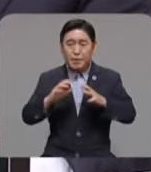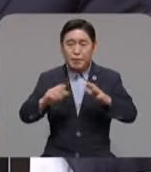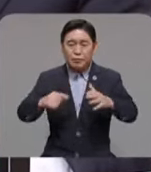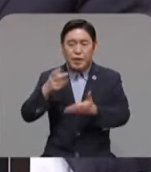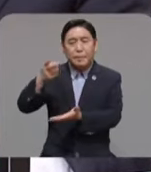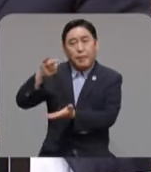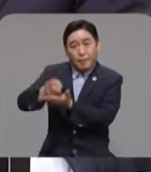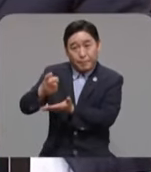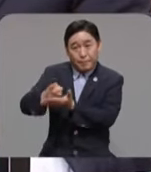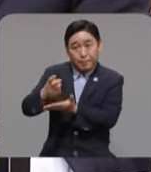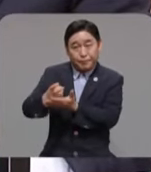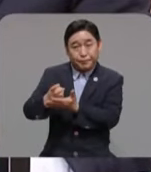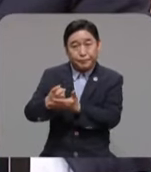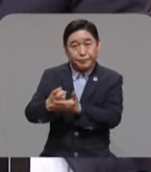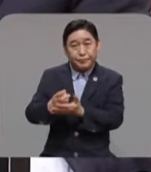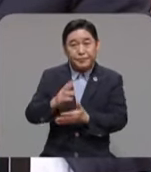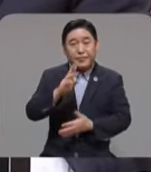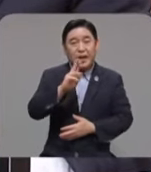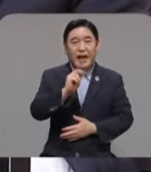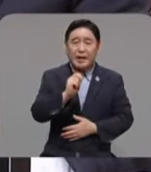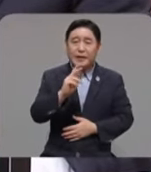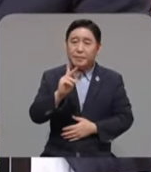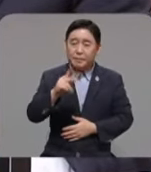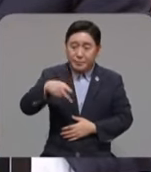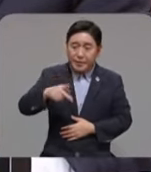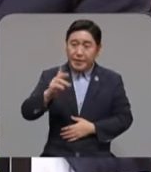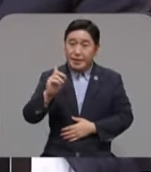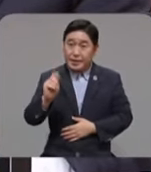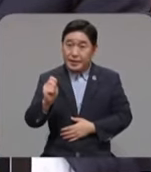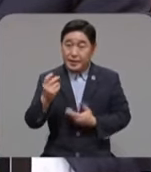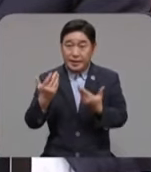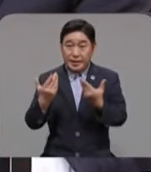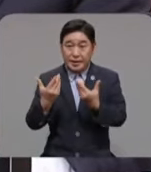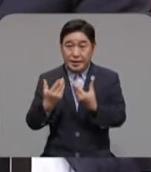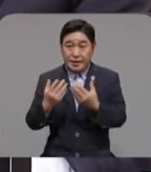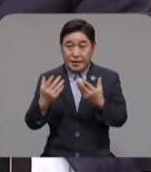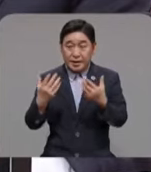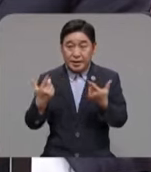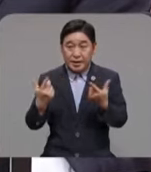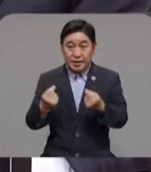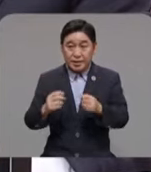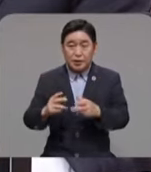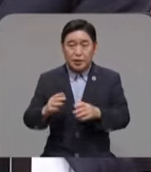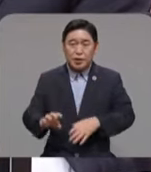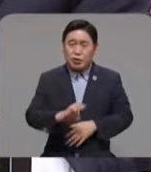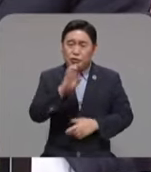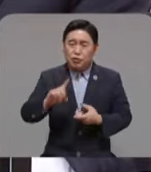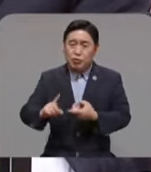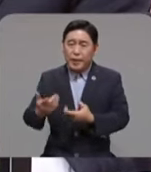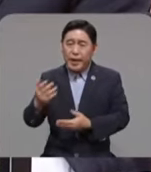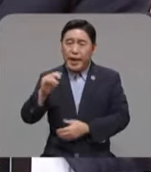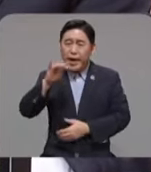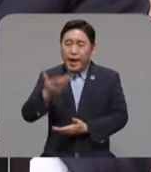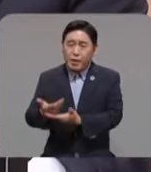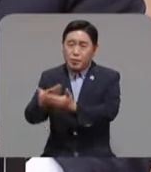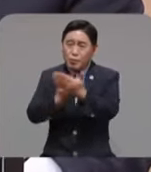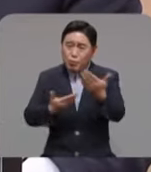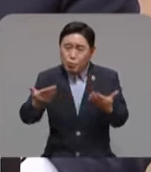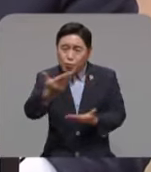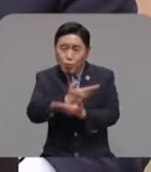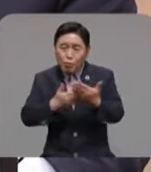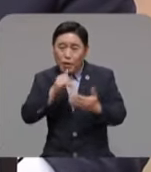국내 법이라든가 또는 NPT라든가 이런 데서 지금 유럽식의 핵공유도 저게 말이 핵공유지